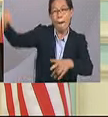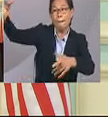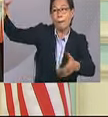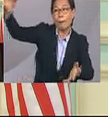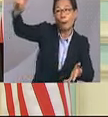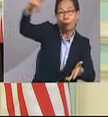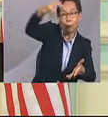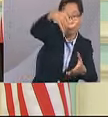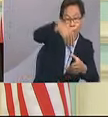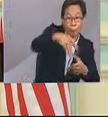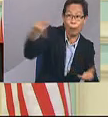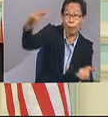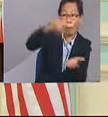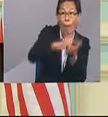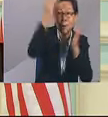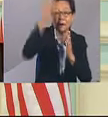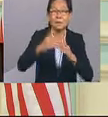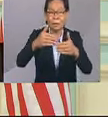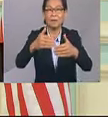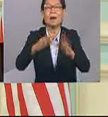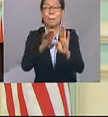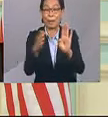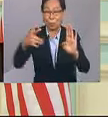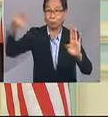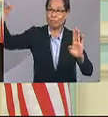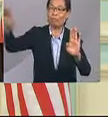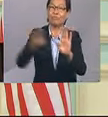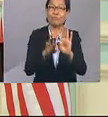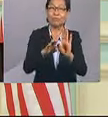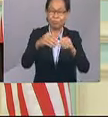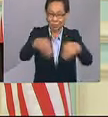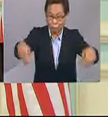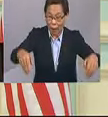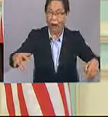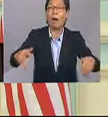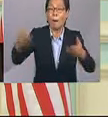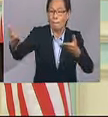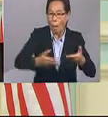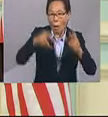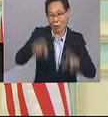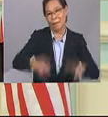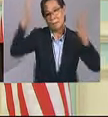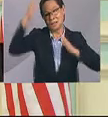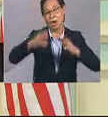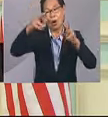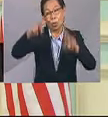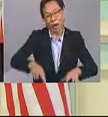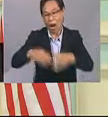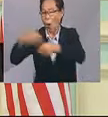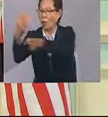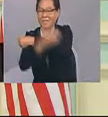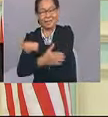kita melalui pintu-pintu sempadan mana sekalipun adalah warga negara sahaja. Sedangkan warga lain